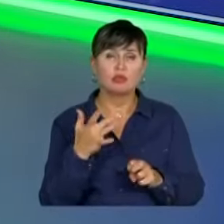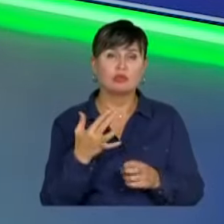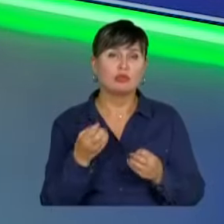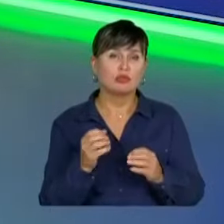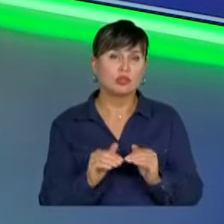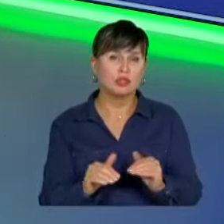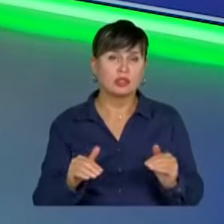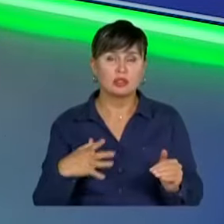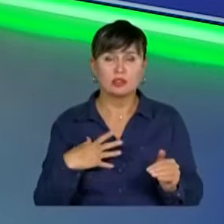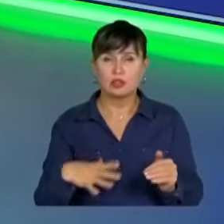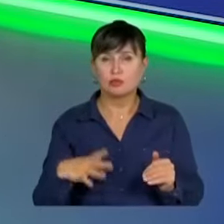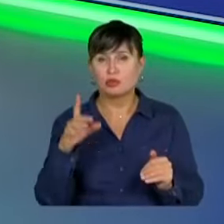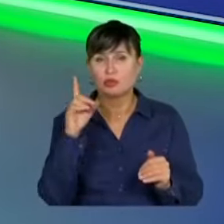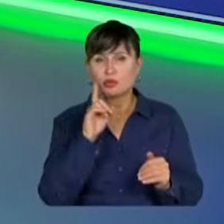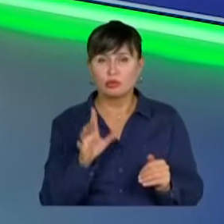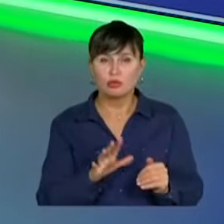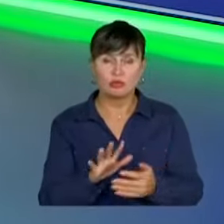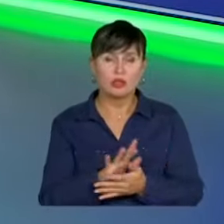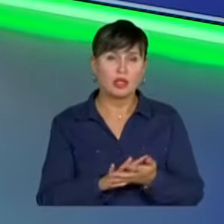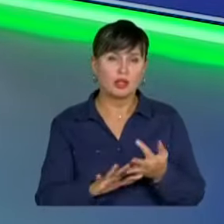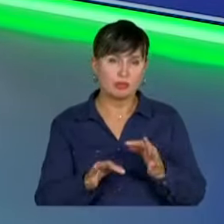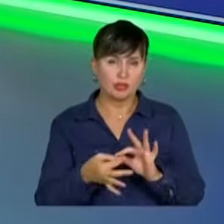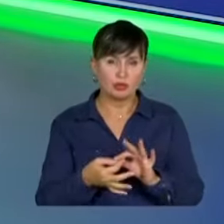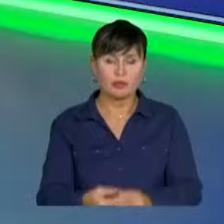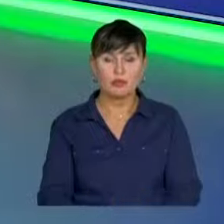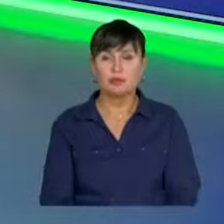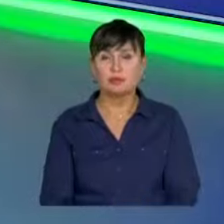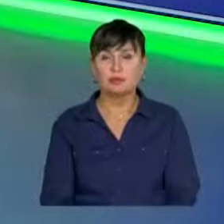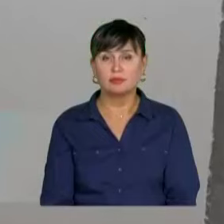детям терпеть неудобства? Выясняла Аделя Бжаркенова.